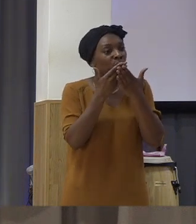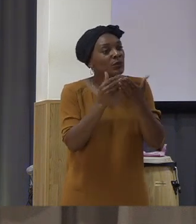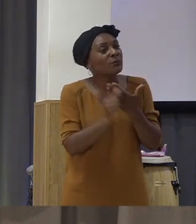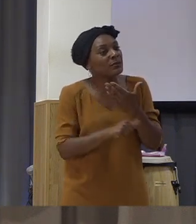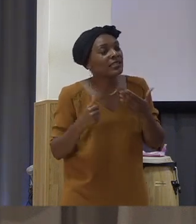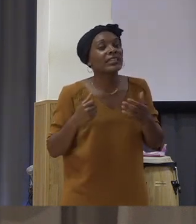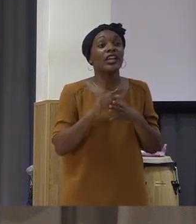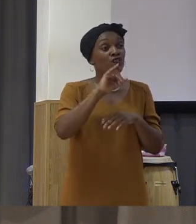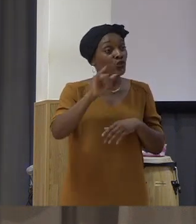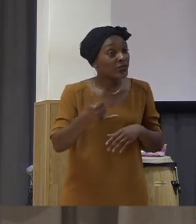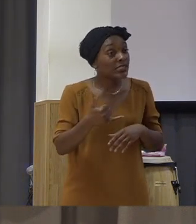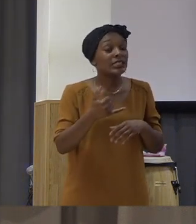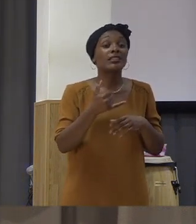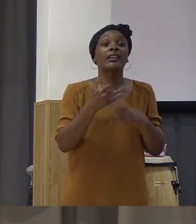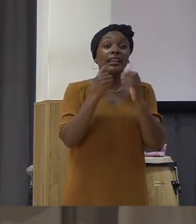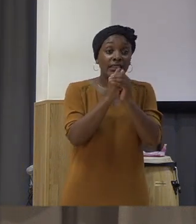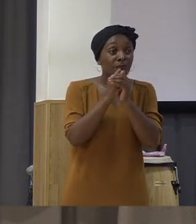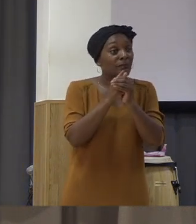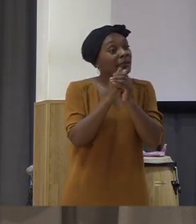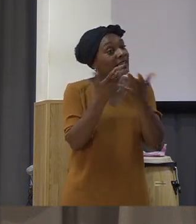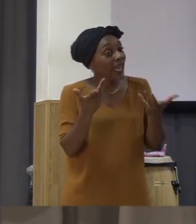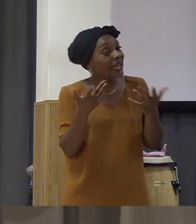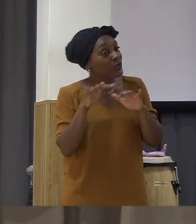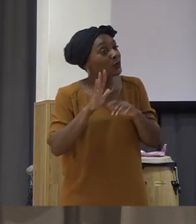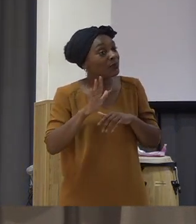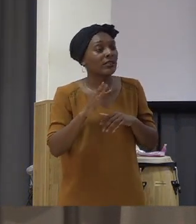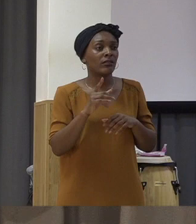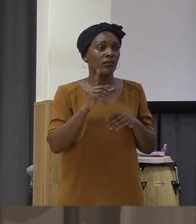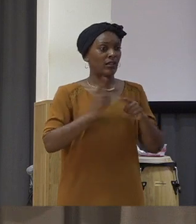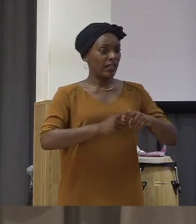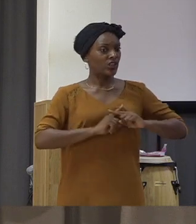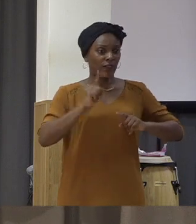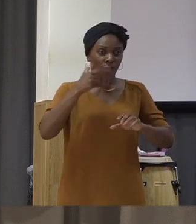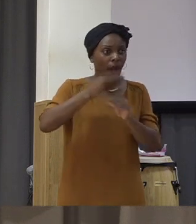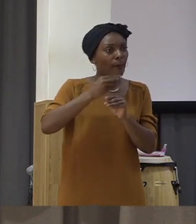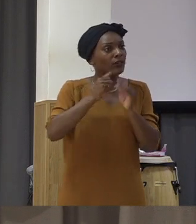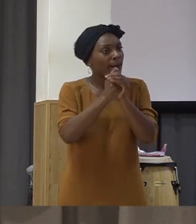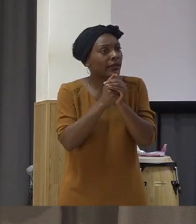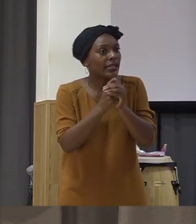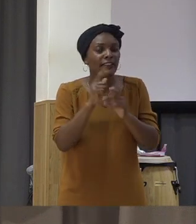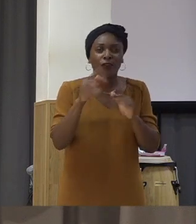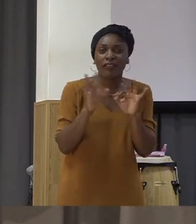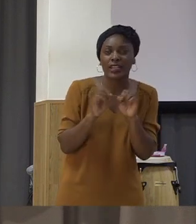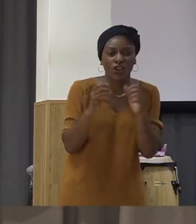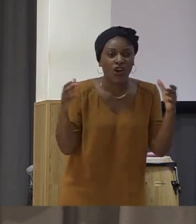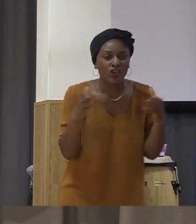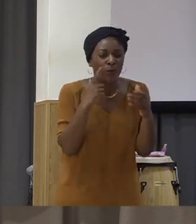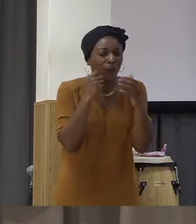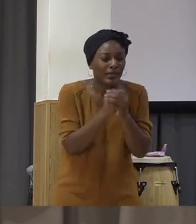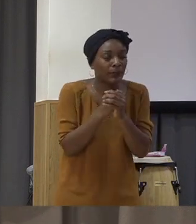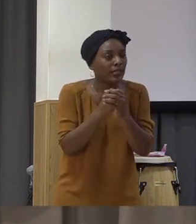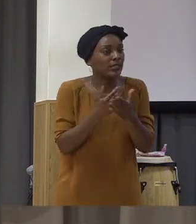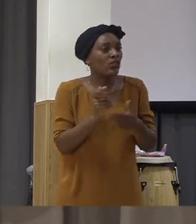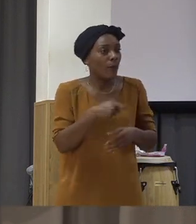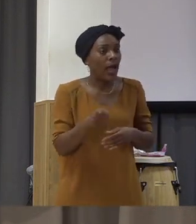prière. Le jeudi, quand on devient chrétien, on a besoin d'apprendre à prier. On a besoin de se retrouver avec des frères et sœurs. Il y avait des